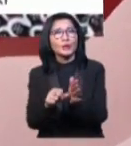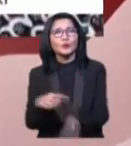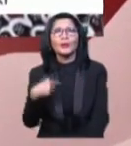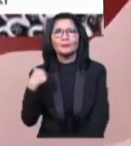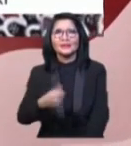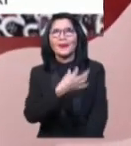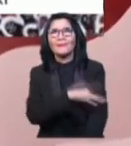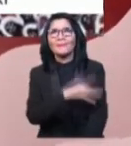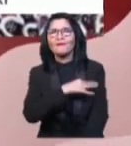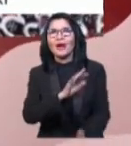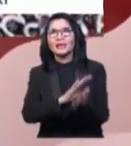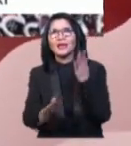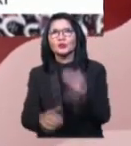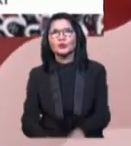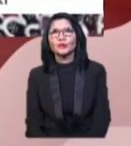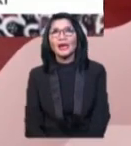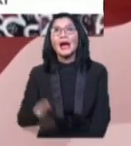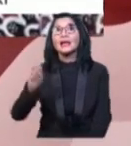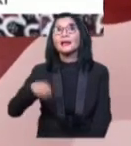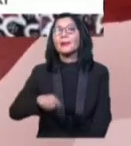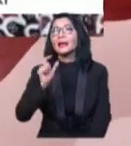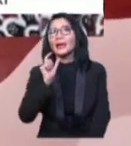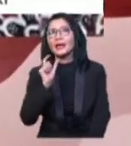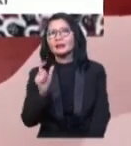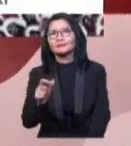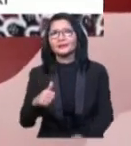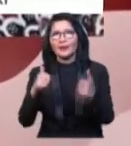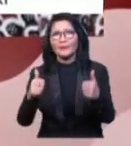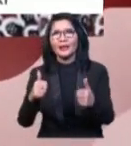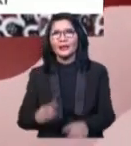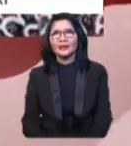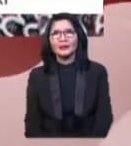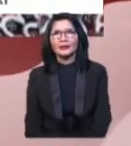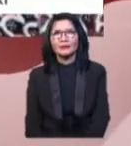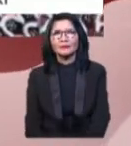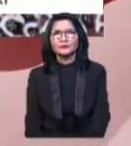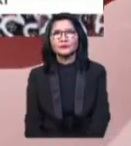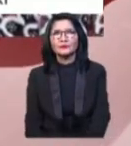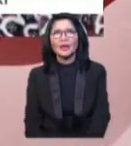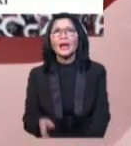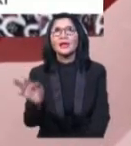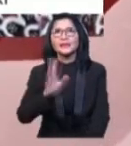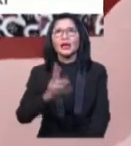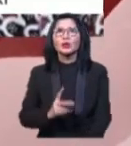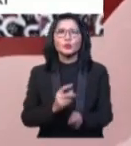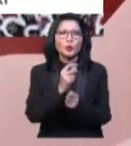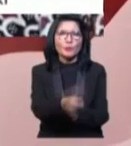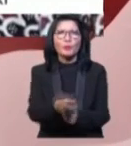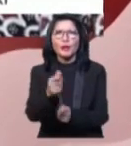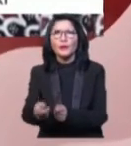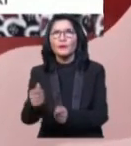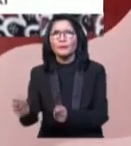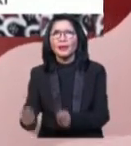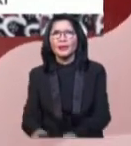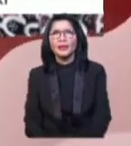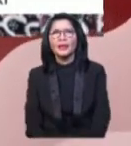dirasakan manfaatnya secara langsung dan digunakan secara baik ya, jangan sampai dilakukan konsumsi yang konsumtif atau